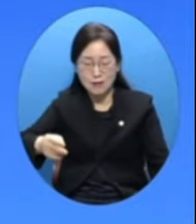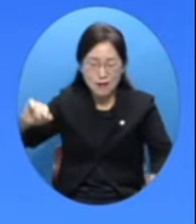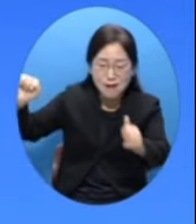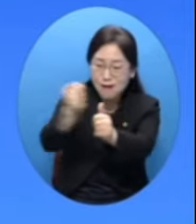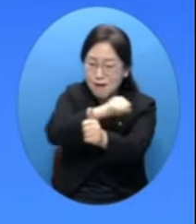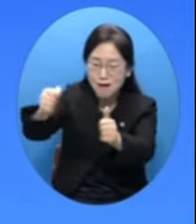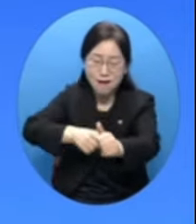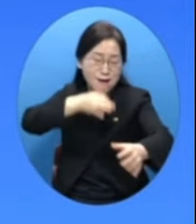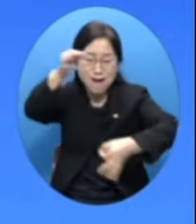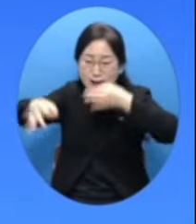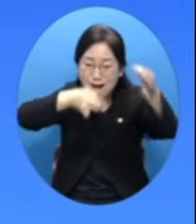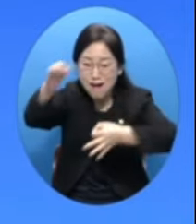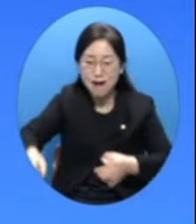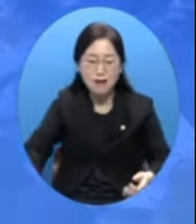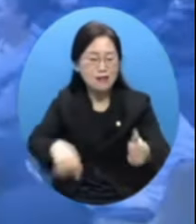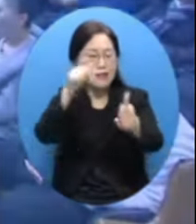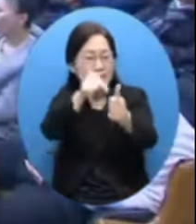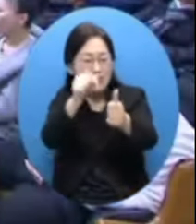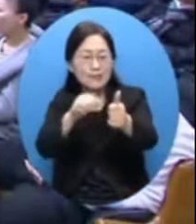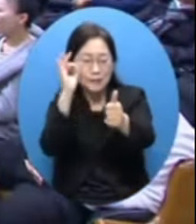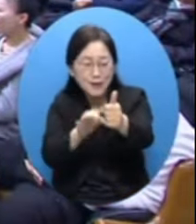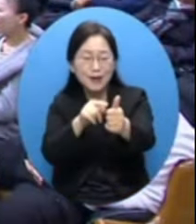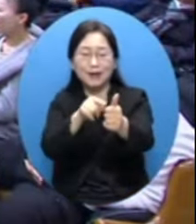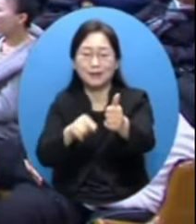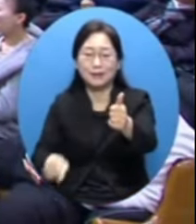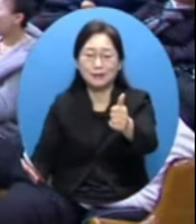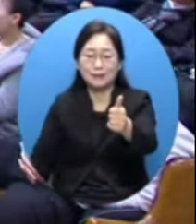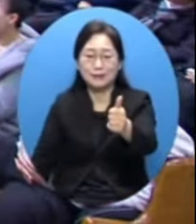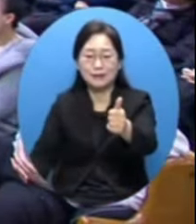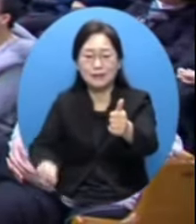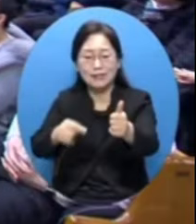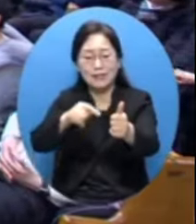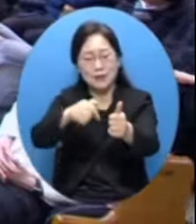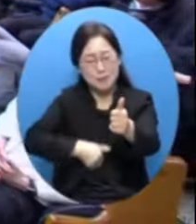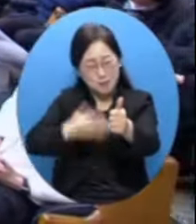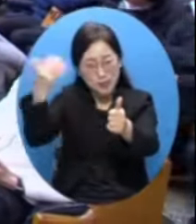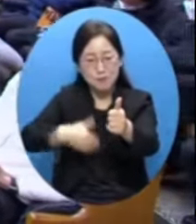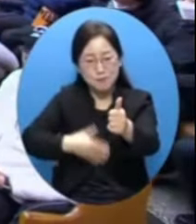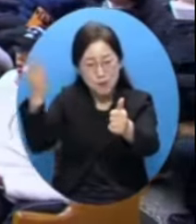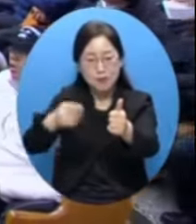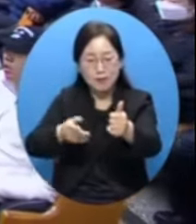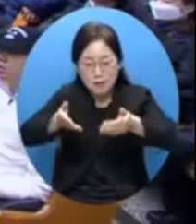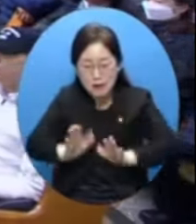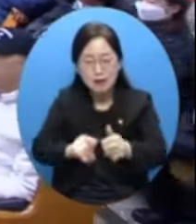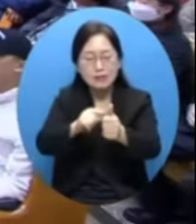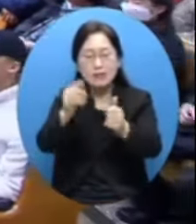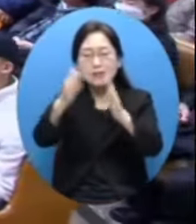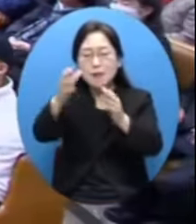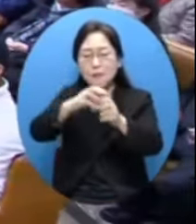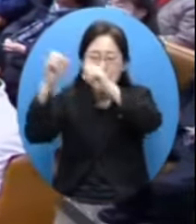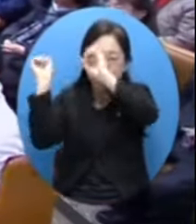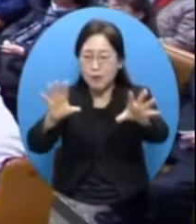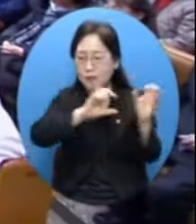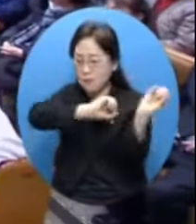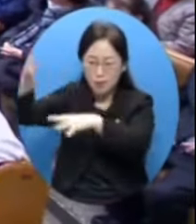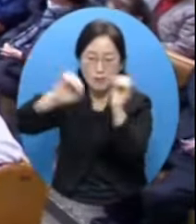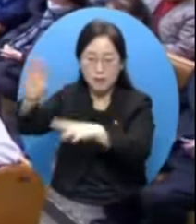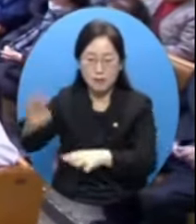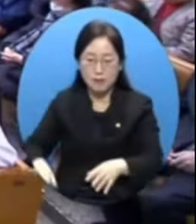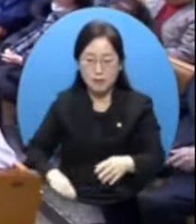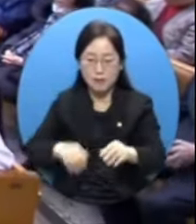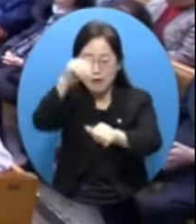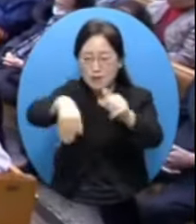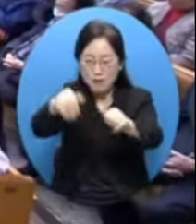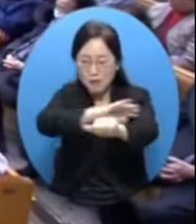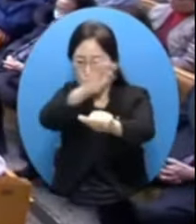그리고 소리를 질렀습니다. 이 아이만 보면 어때 저렇게 쓰를 몸으로 놈이 태어났어. 지금 갖다 버려. 당장 땅에 퍼묻어